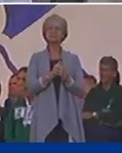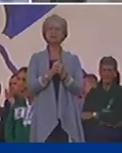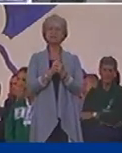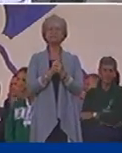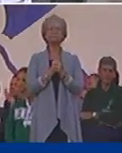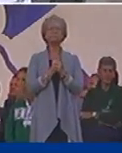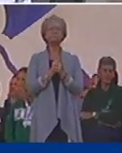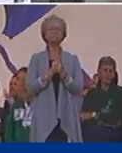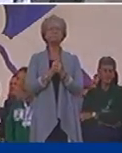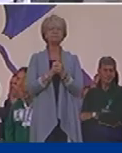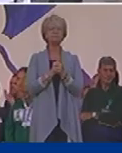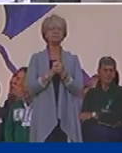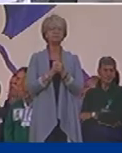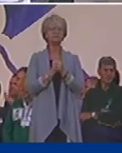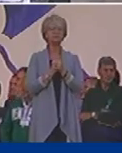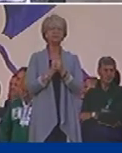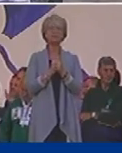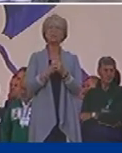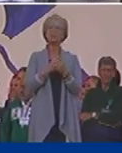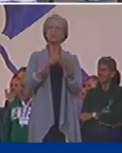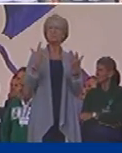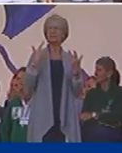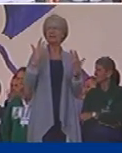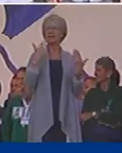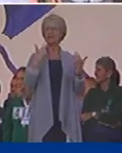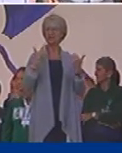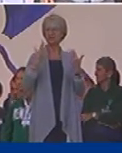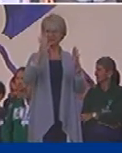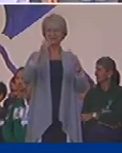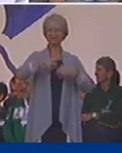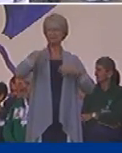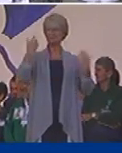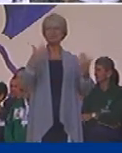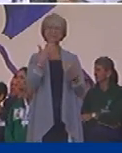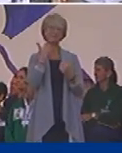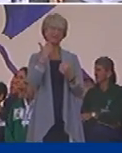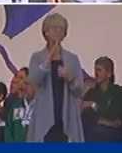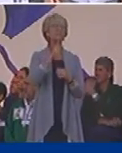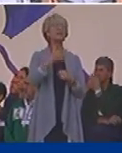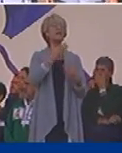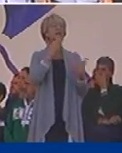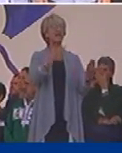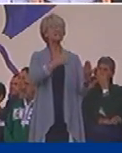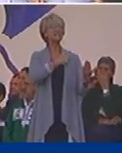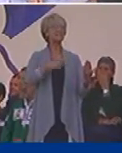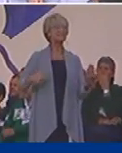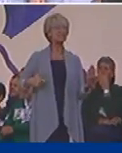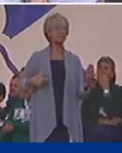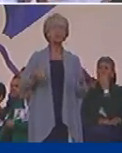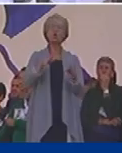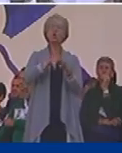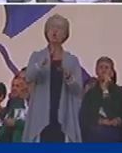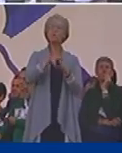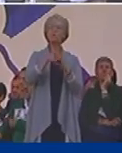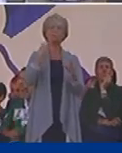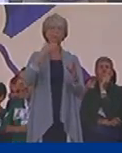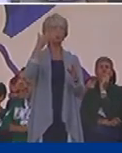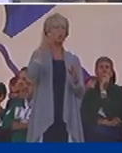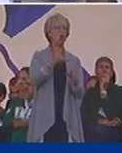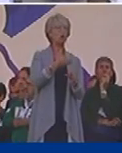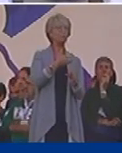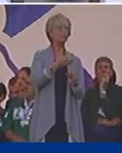tolgo perché fa caldino. Grazie al sindaco di uno dei comuni più colpiti, dal